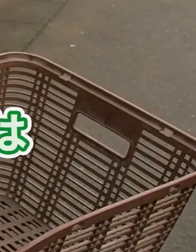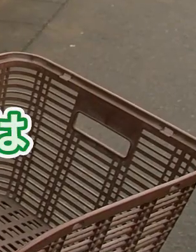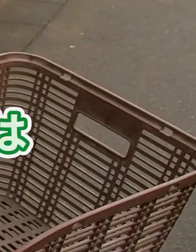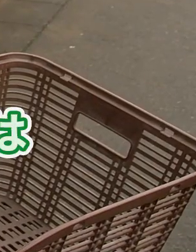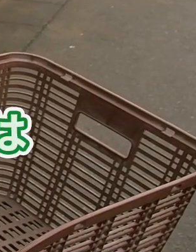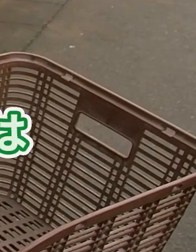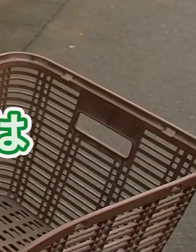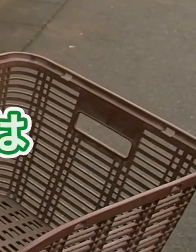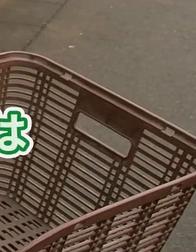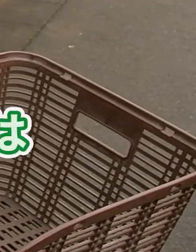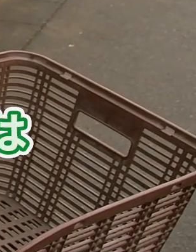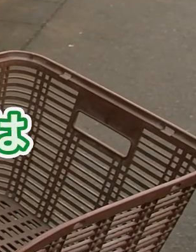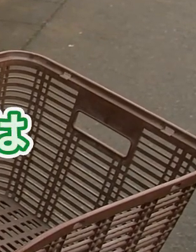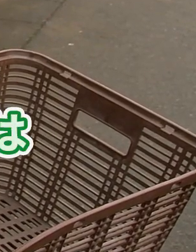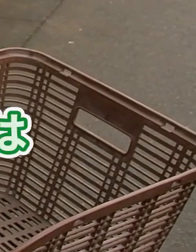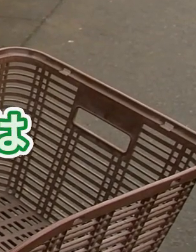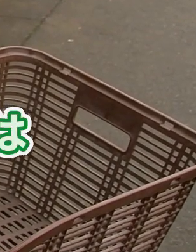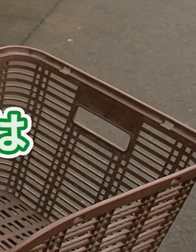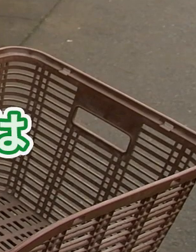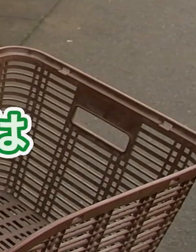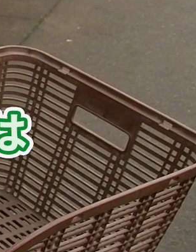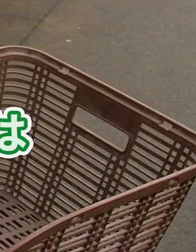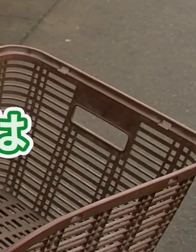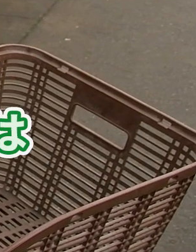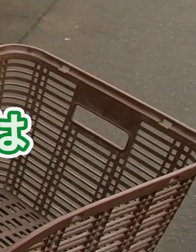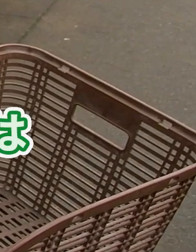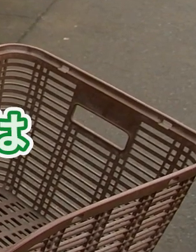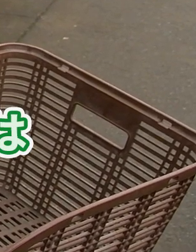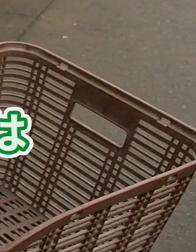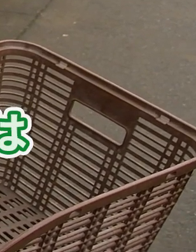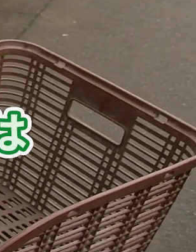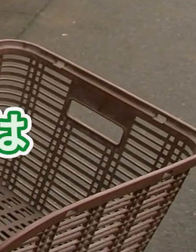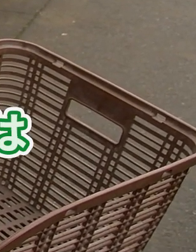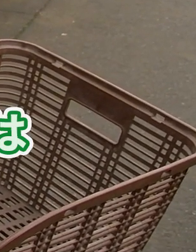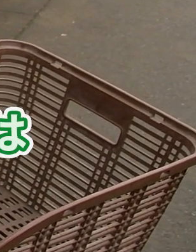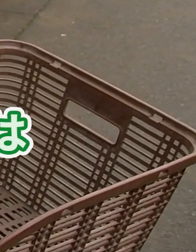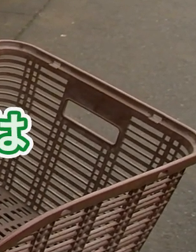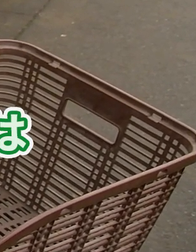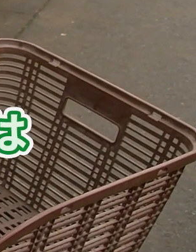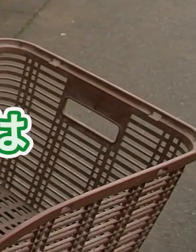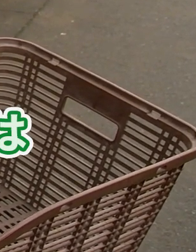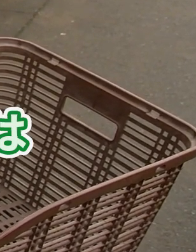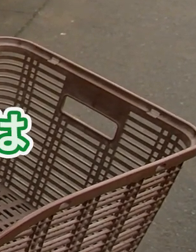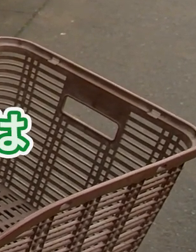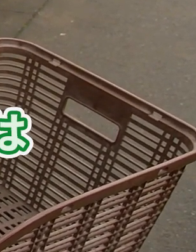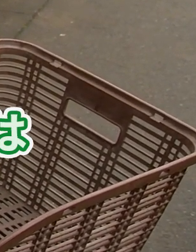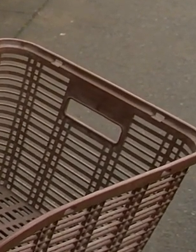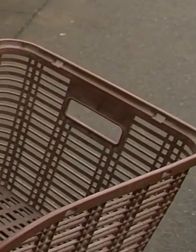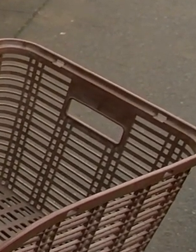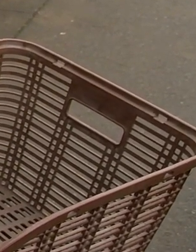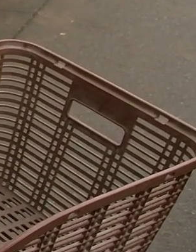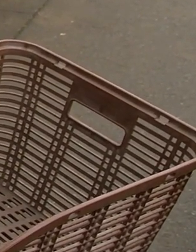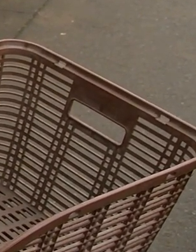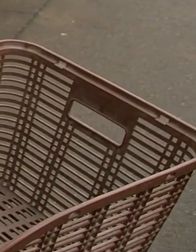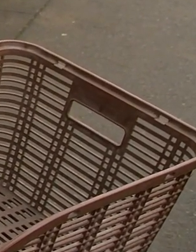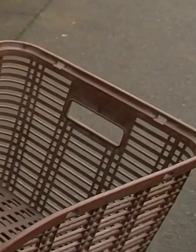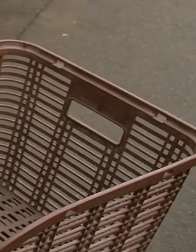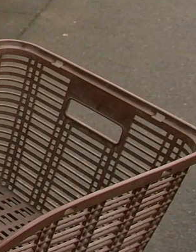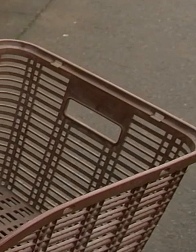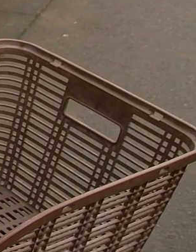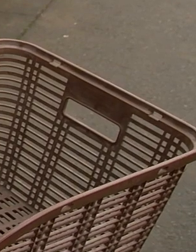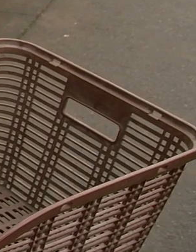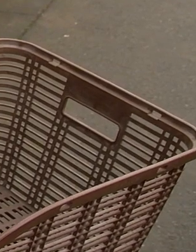友ととがをプラとかそういうなすっそのものはもうほとんど出て食べだからねまあだからもう